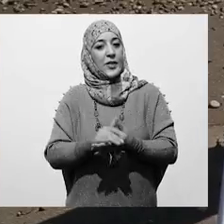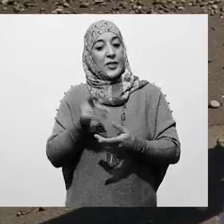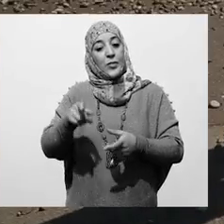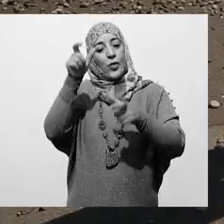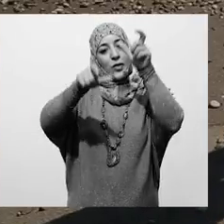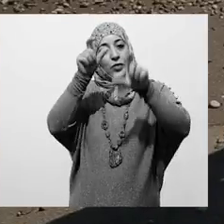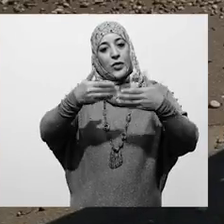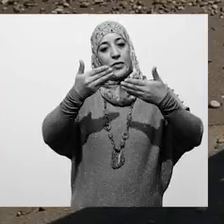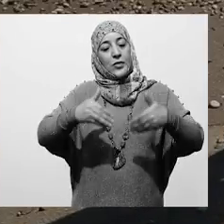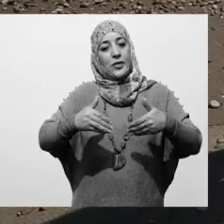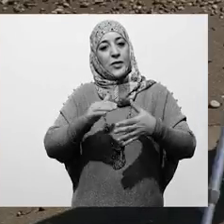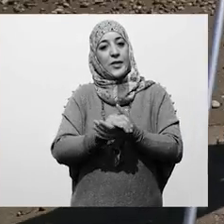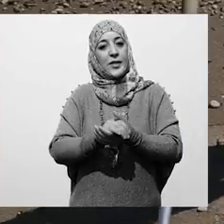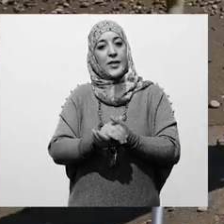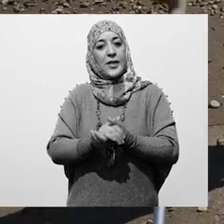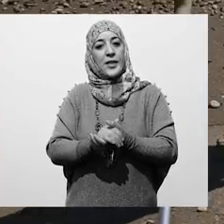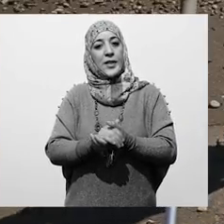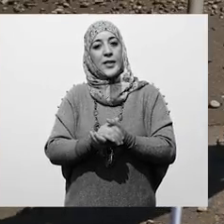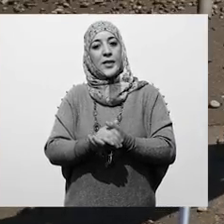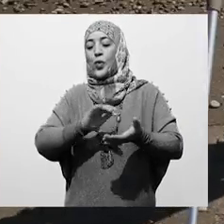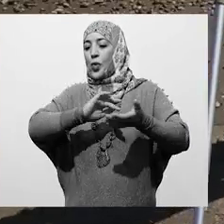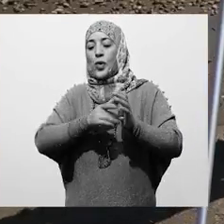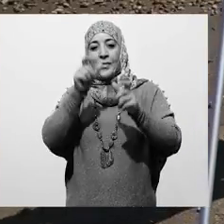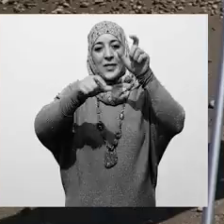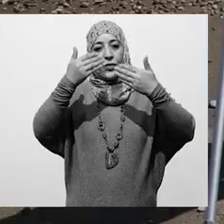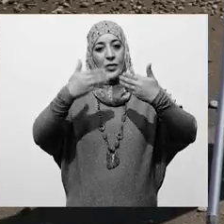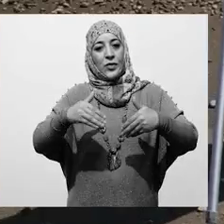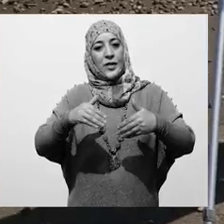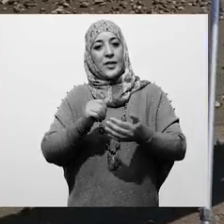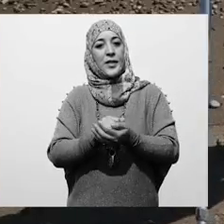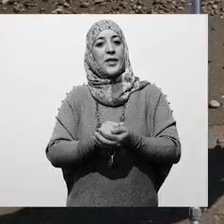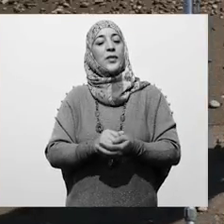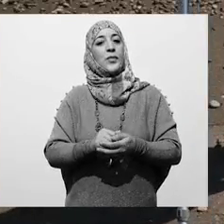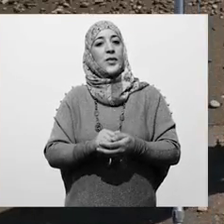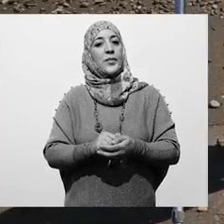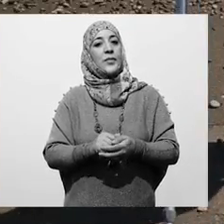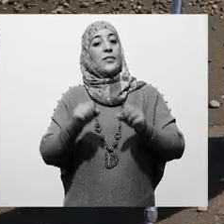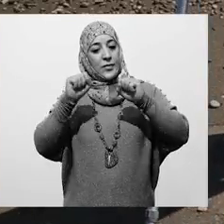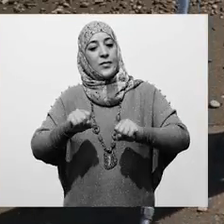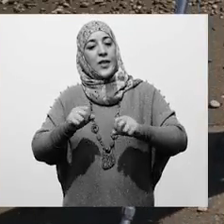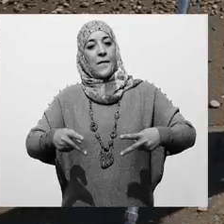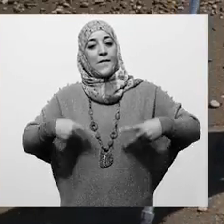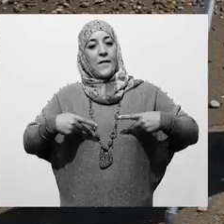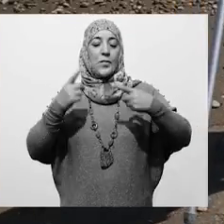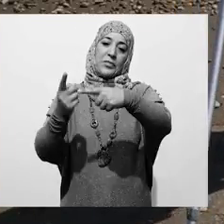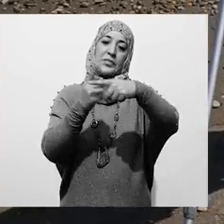handicapés et les personnes en situation de handicap puissent vivre une vie dissente.